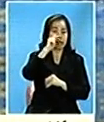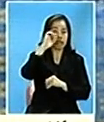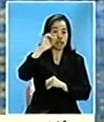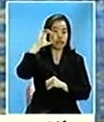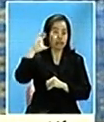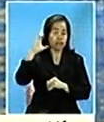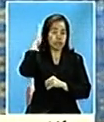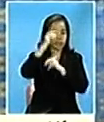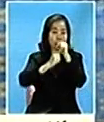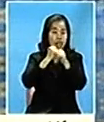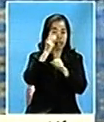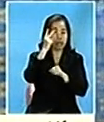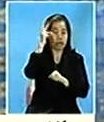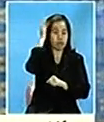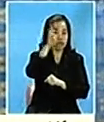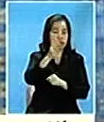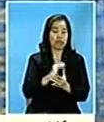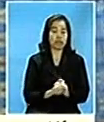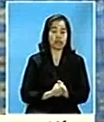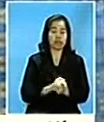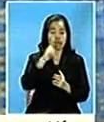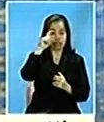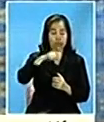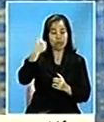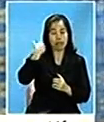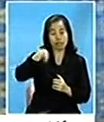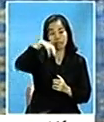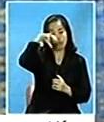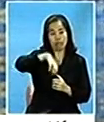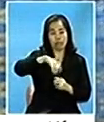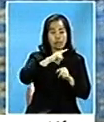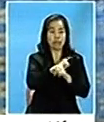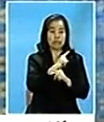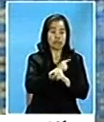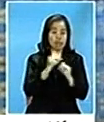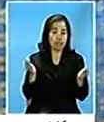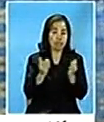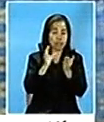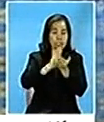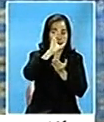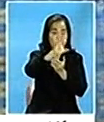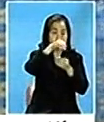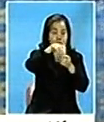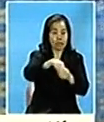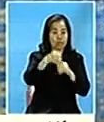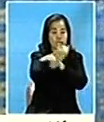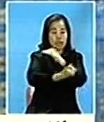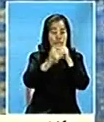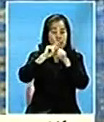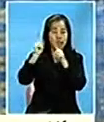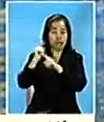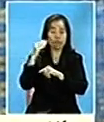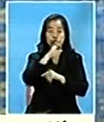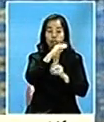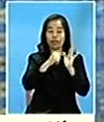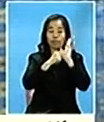2-3 ปีจำเป็นจะต้องอย่างยิ่งมีหน่วยงานที่จะไปสนับสนุนการลงทุนต่างประเทศเช่นเราจะไปลงทุนพม่